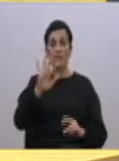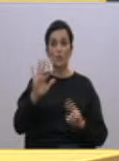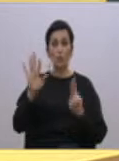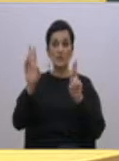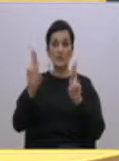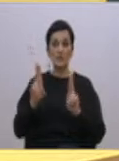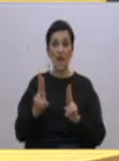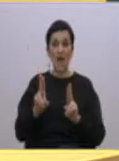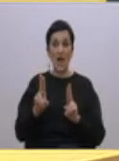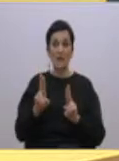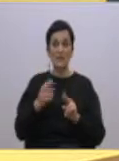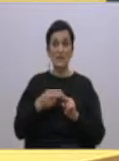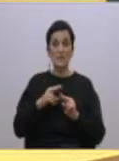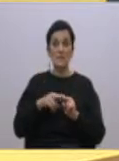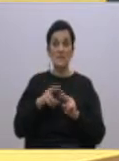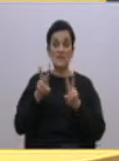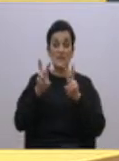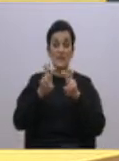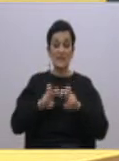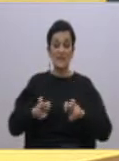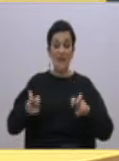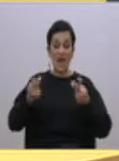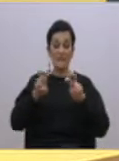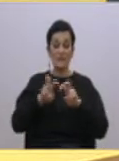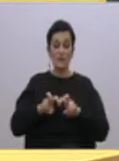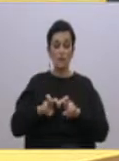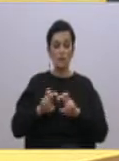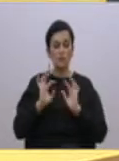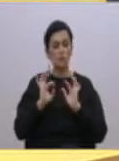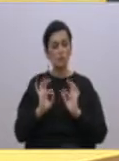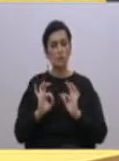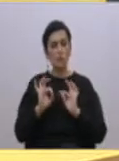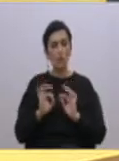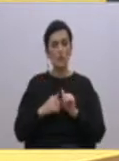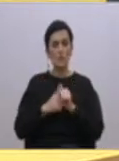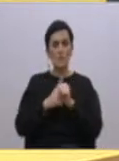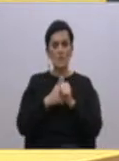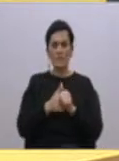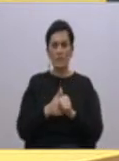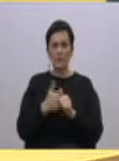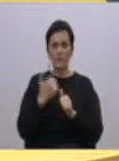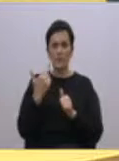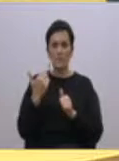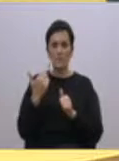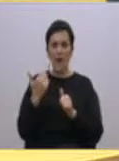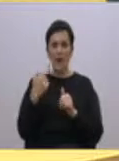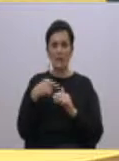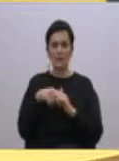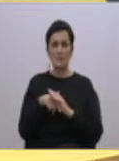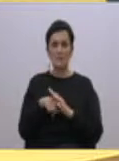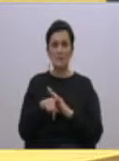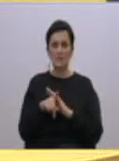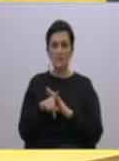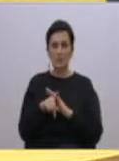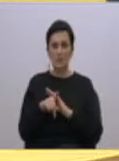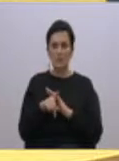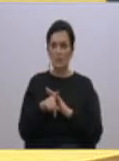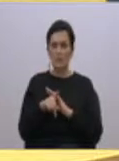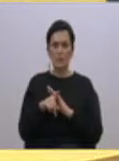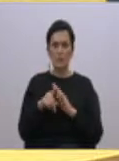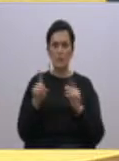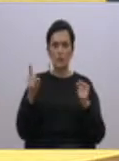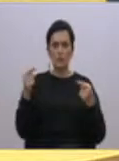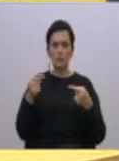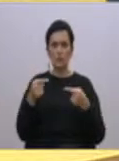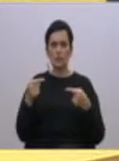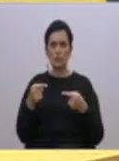ევროსტანდარტებთან და იმის რევიზიას, თუ რამდენად სწორად მიყვევით მათ მიერ შემოთავაზებულ კურსს და რამდენად